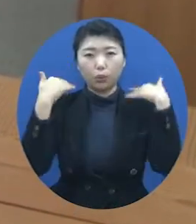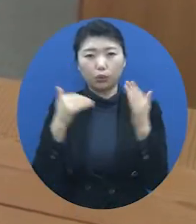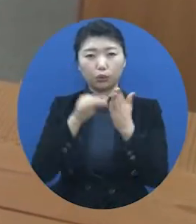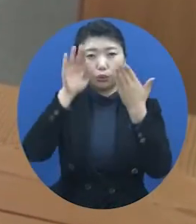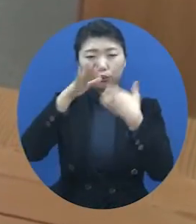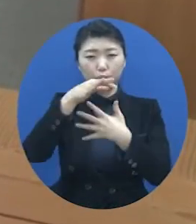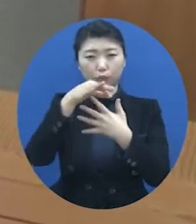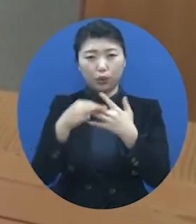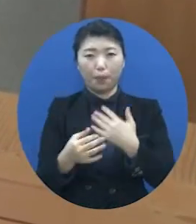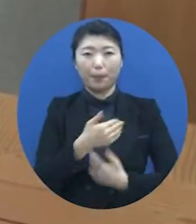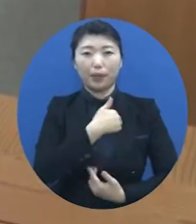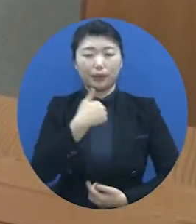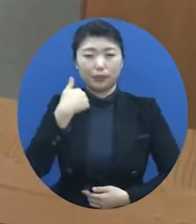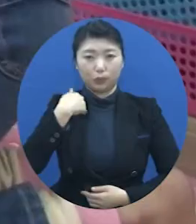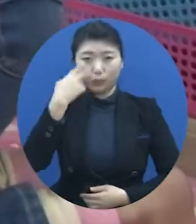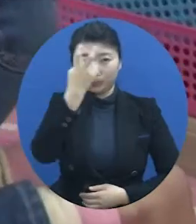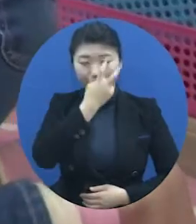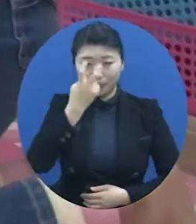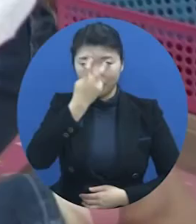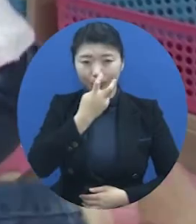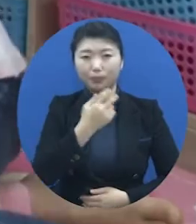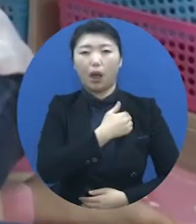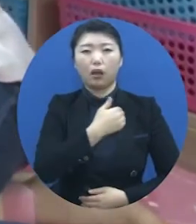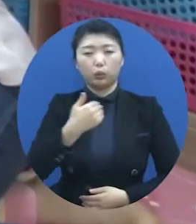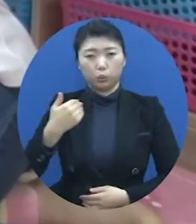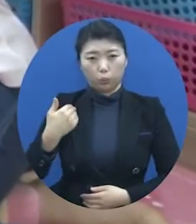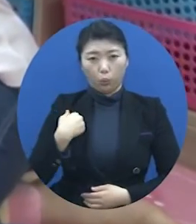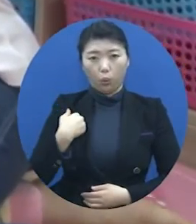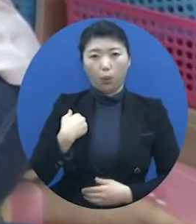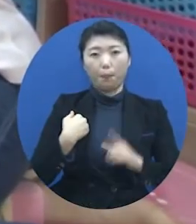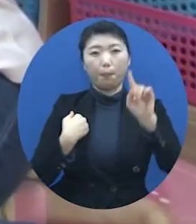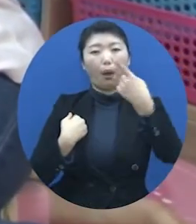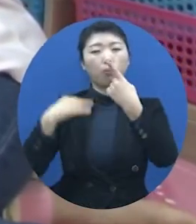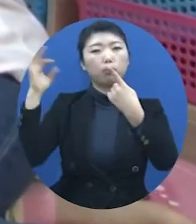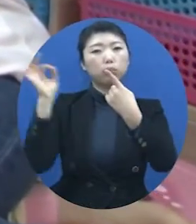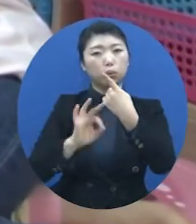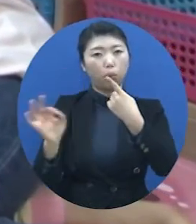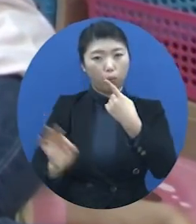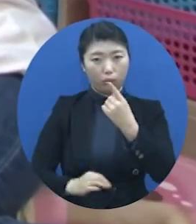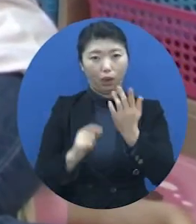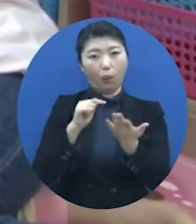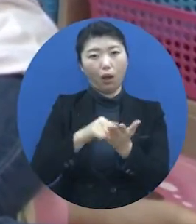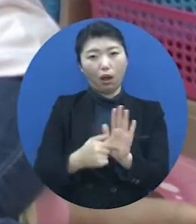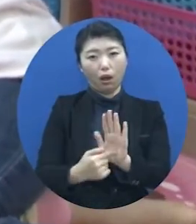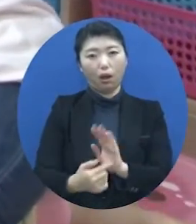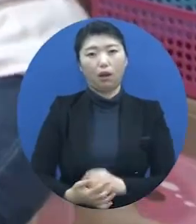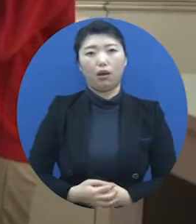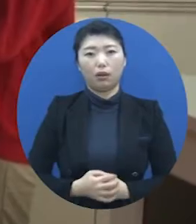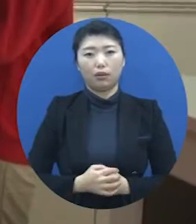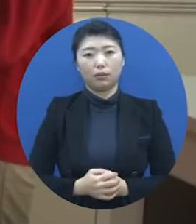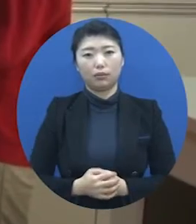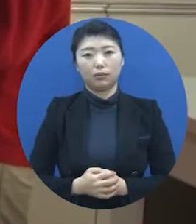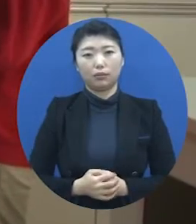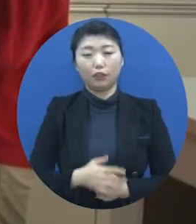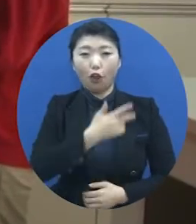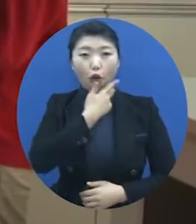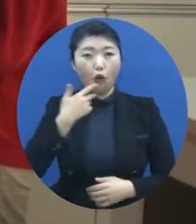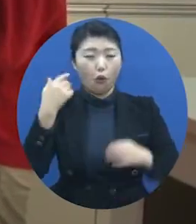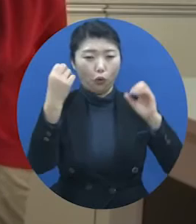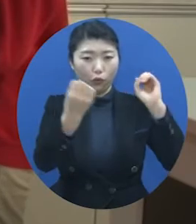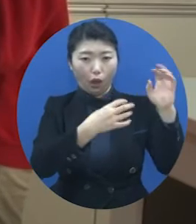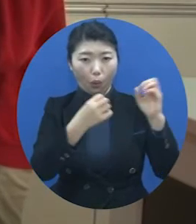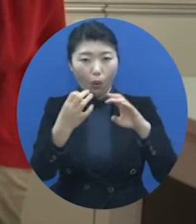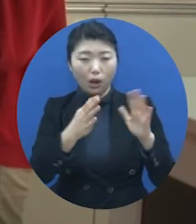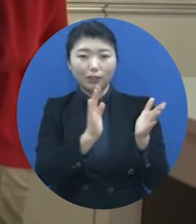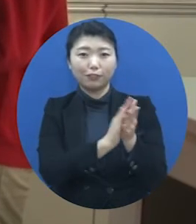후 프로그램 만족도 조사를 실시한 결과 만족한다는 의견이 100%로 나타났습니다. 영어로